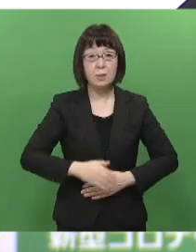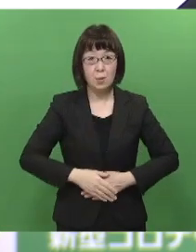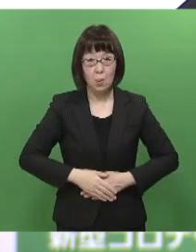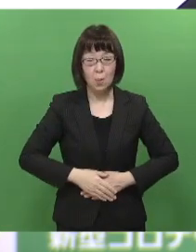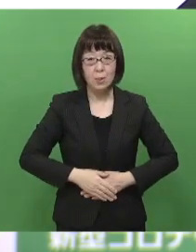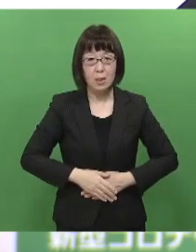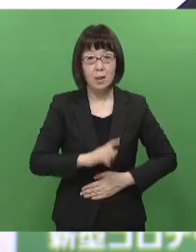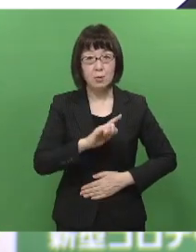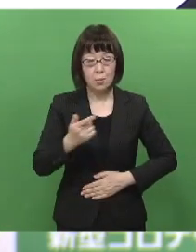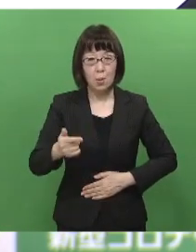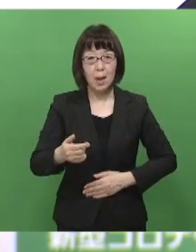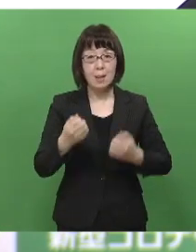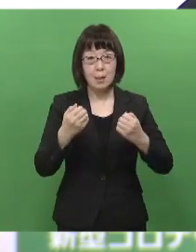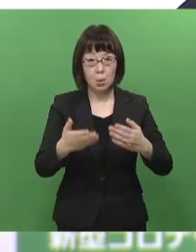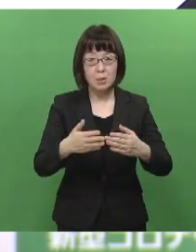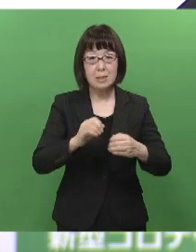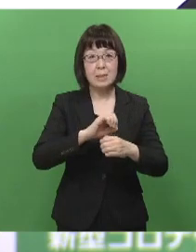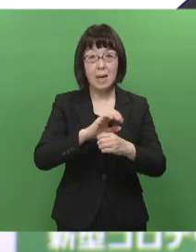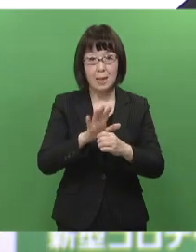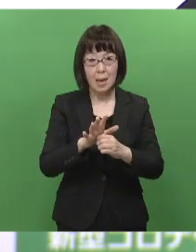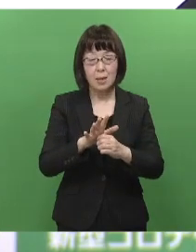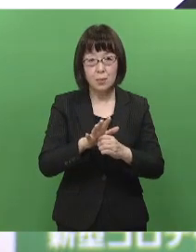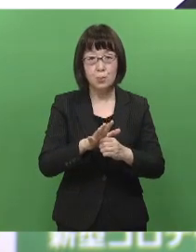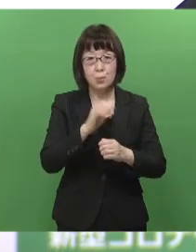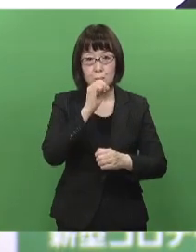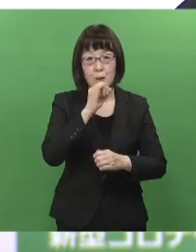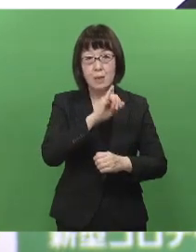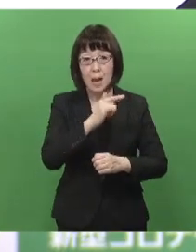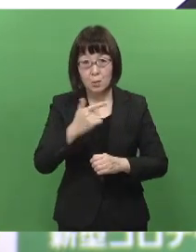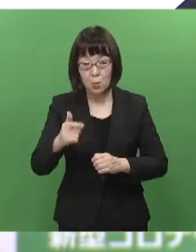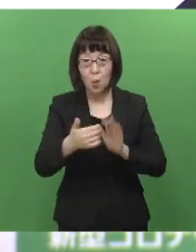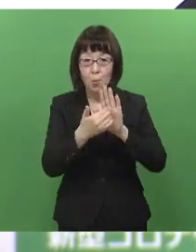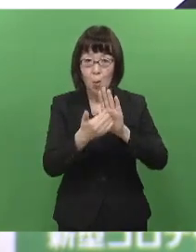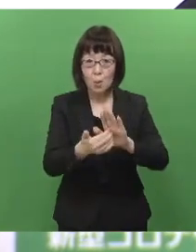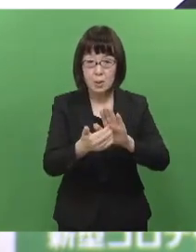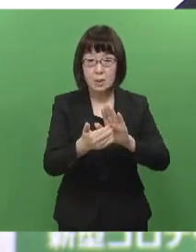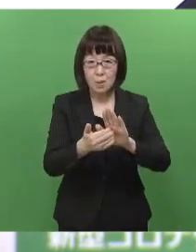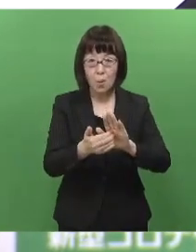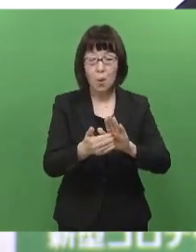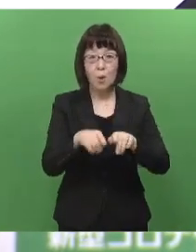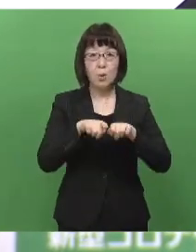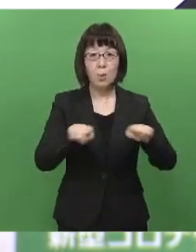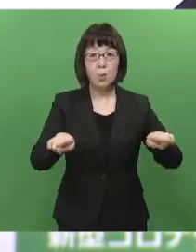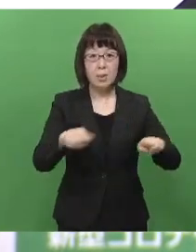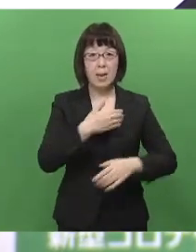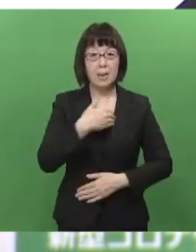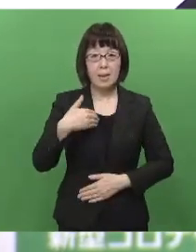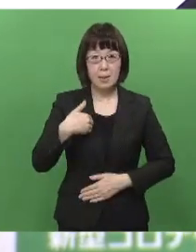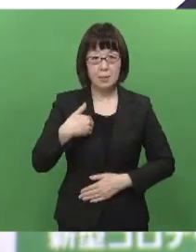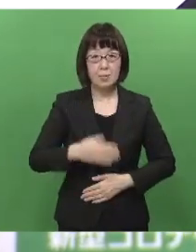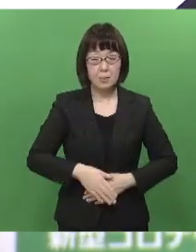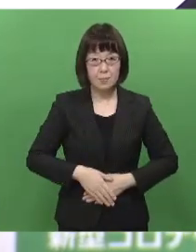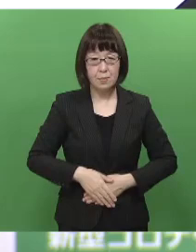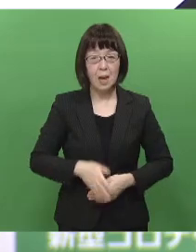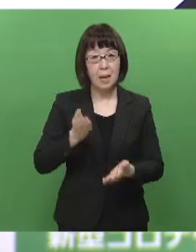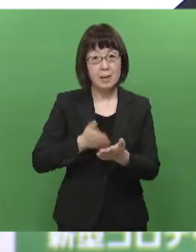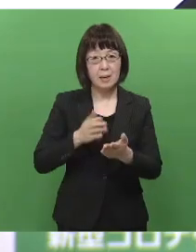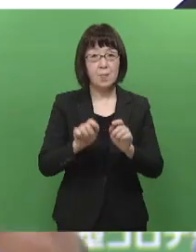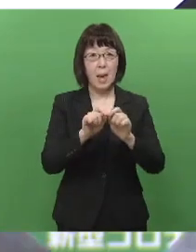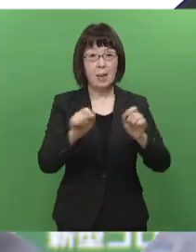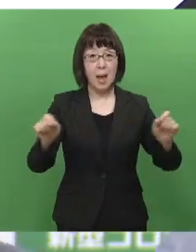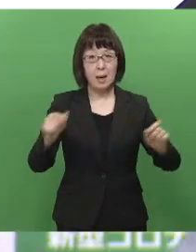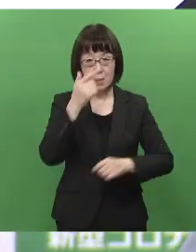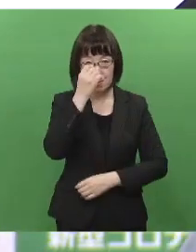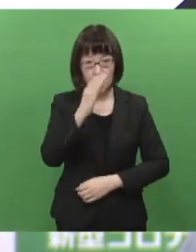の新型インフルエンザ等の感染防止に必要な協力を要請することができる。長くなって恐縮でありますけれども、これ